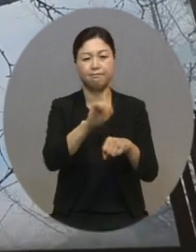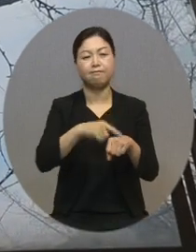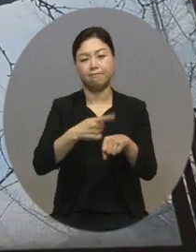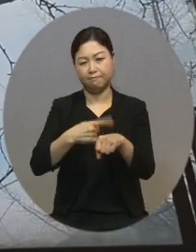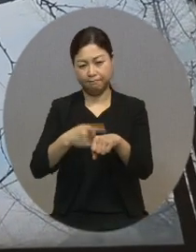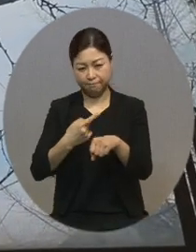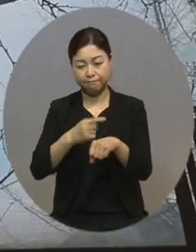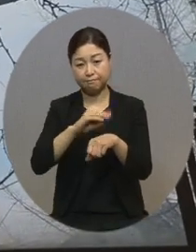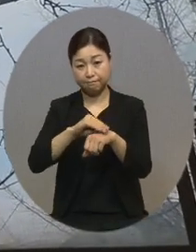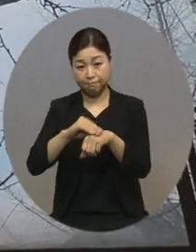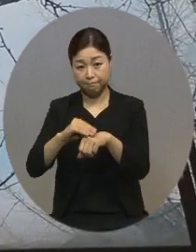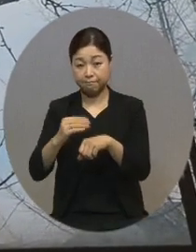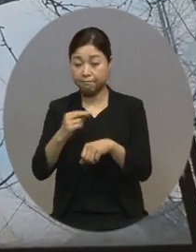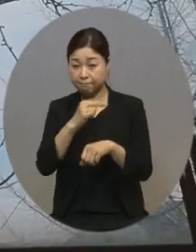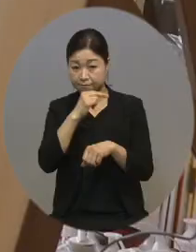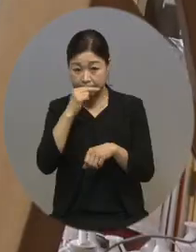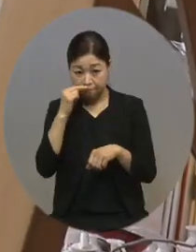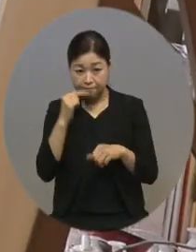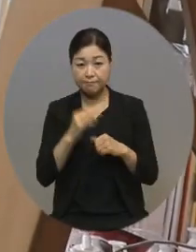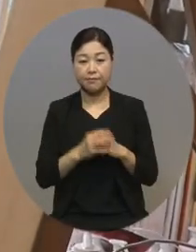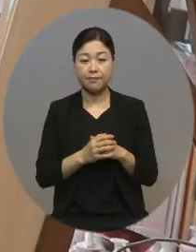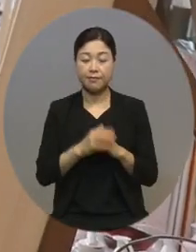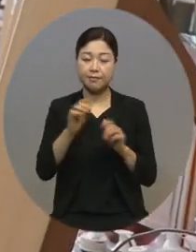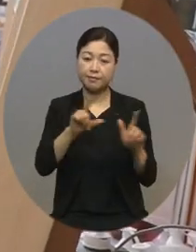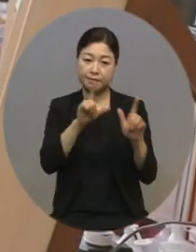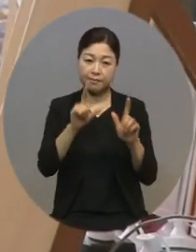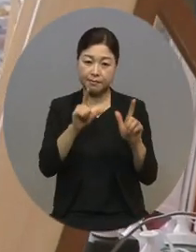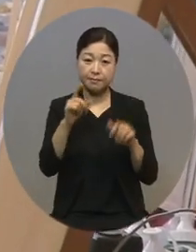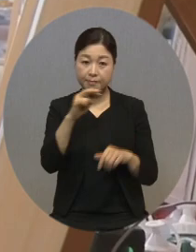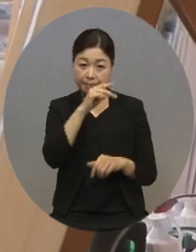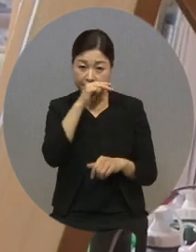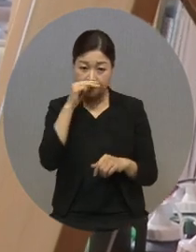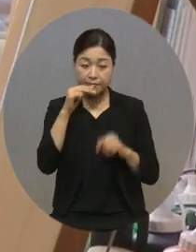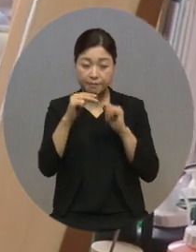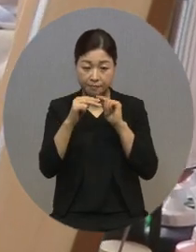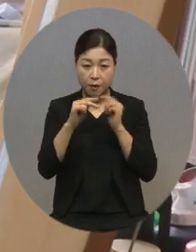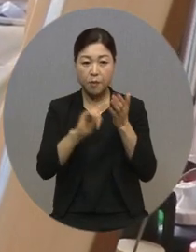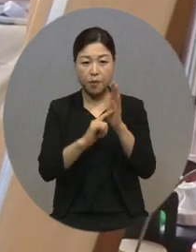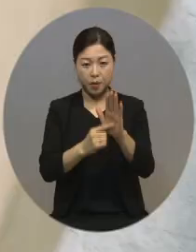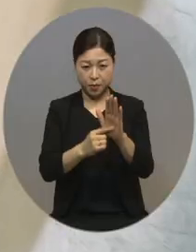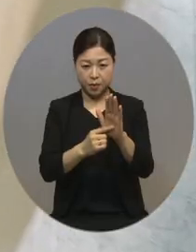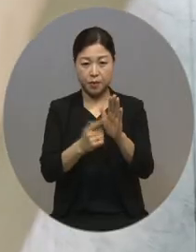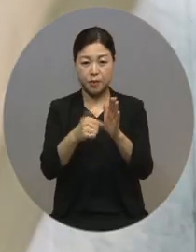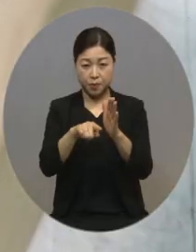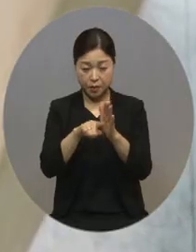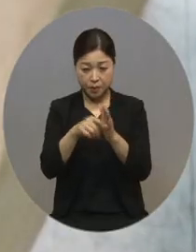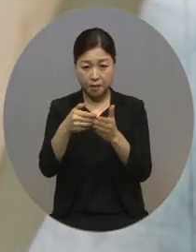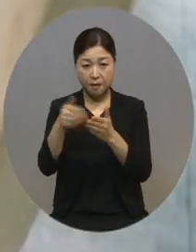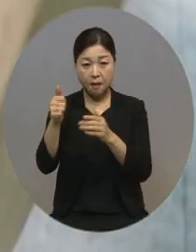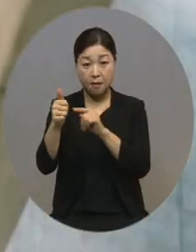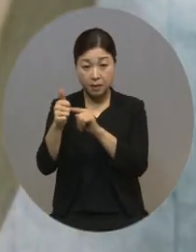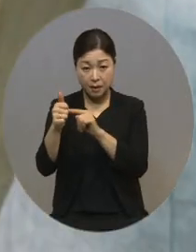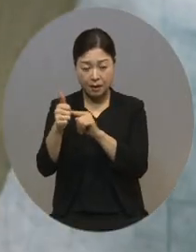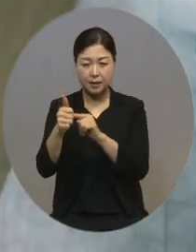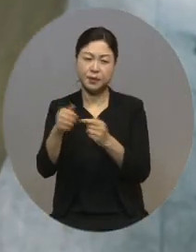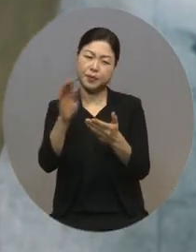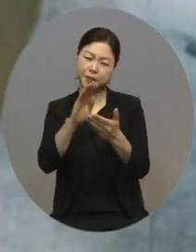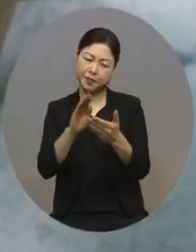자연스럽게 묻어나는 향기 바로 삶의 향기를 드러내기 위해 작가는 오늘도 붓을 듭니다.